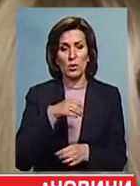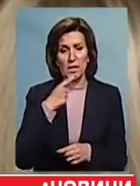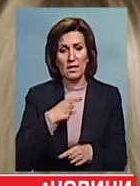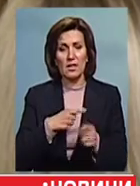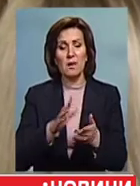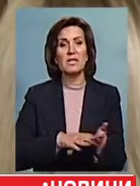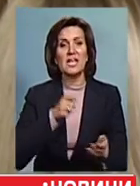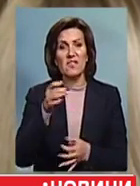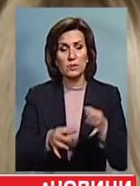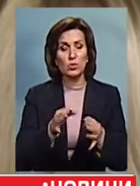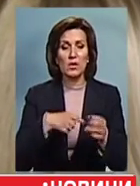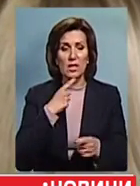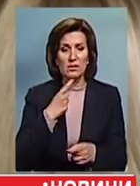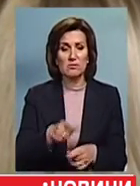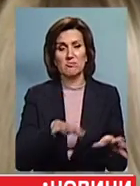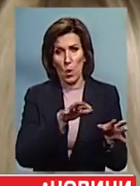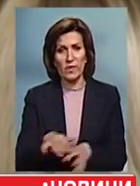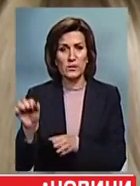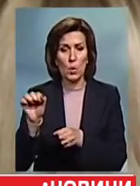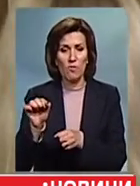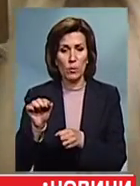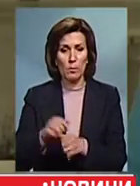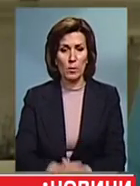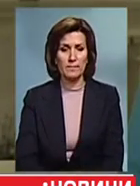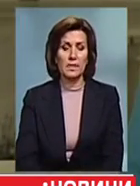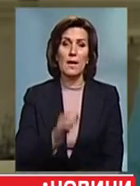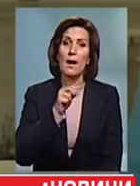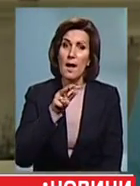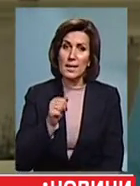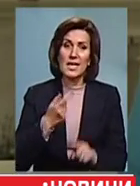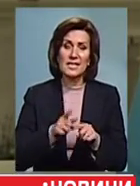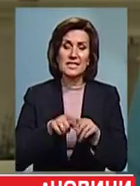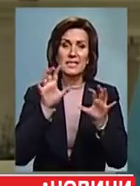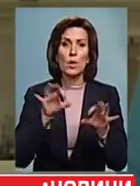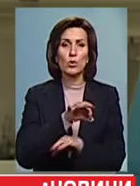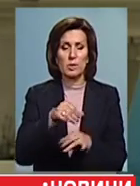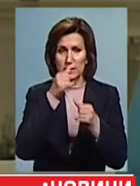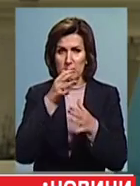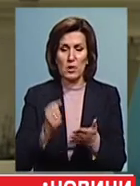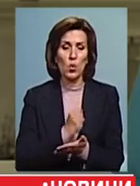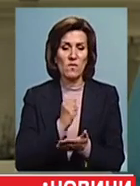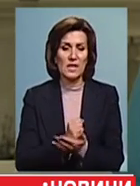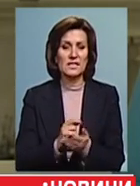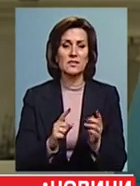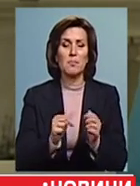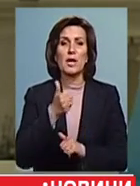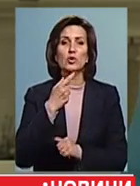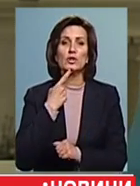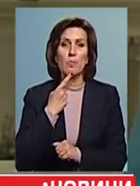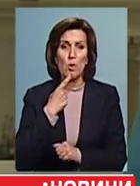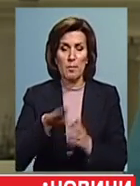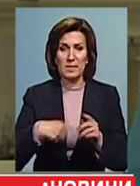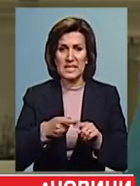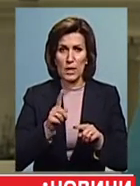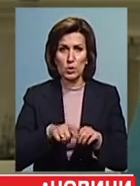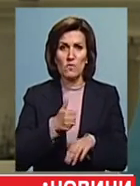каже, подає в суд, суд каже, конфісковуємо. Але, власне, цей законопроект не змогли ухвалити з першої спроби.